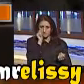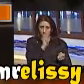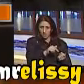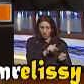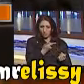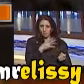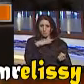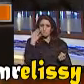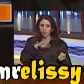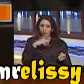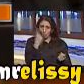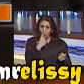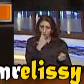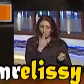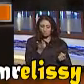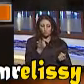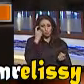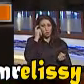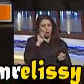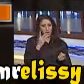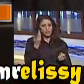في حاجه هو فيها،